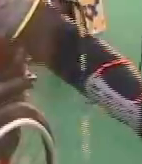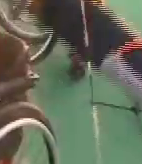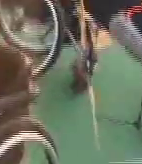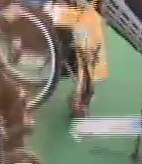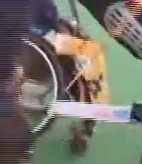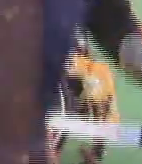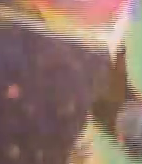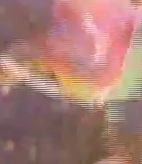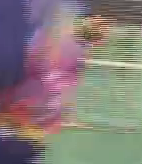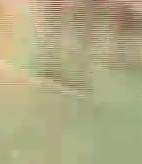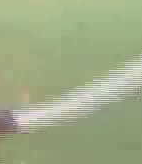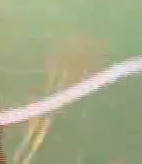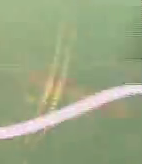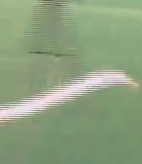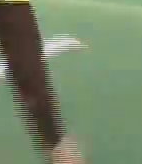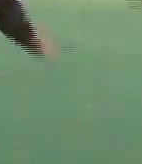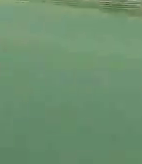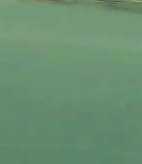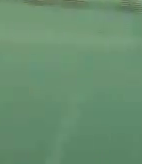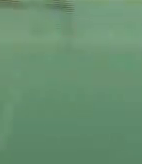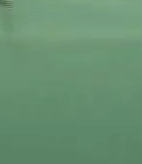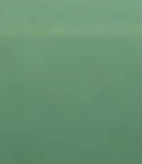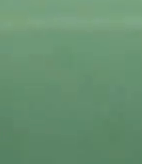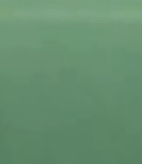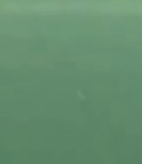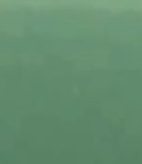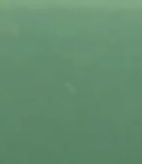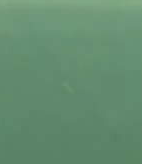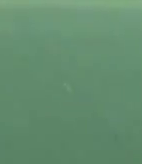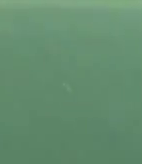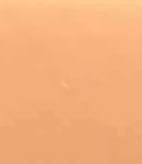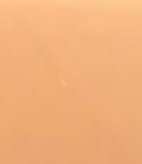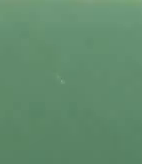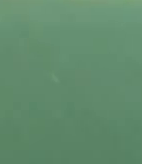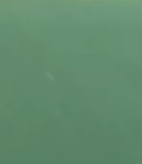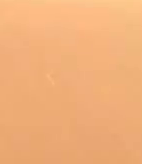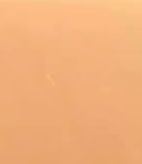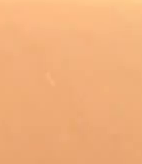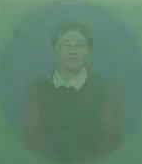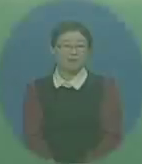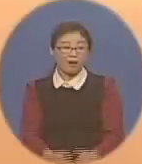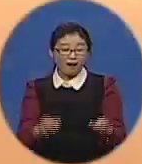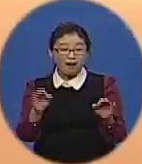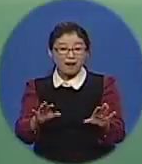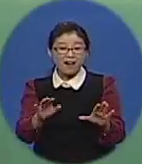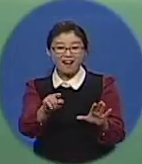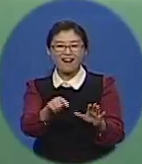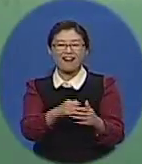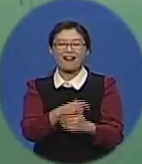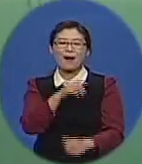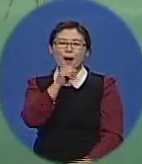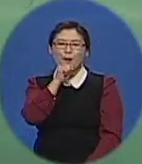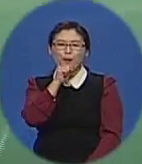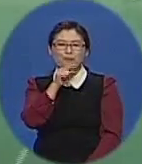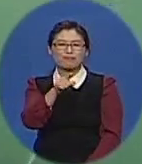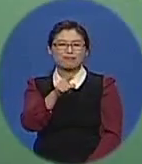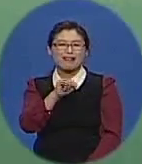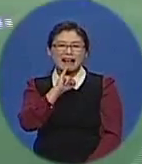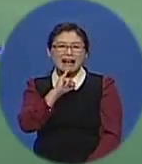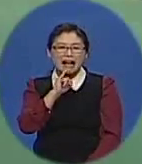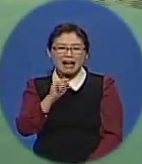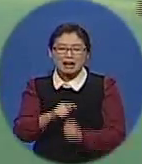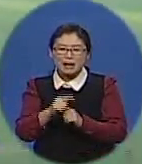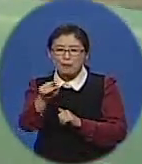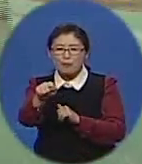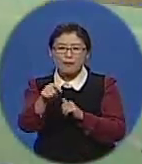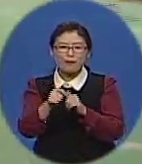오, 잠깐만! 오, 가운데 맞은 것 같은데? 오! 잠깐! 점수가 잘 나왔어도 경기 중